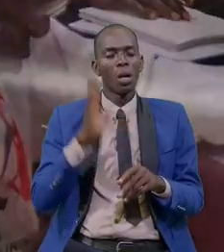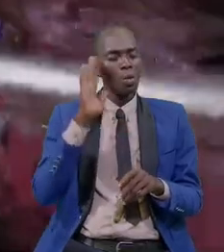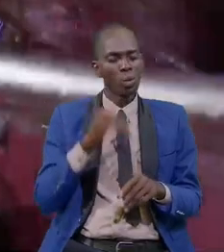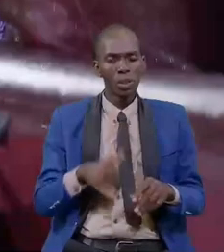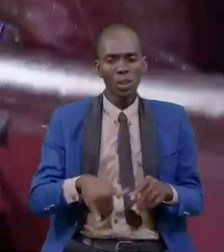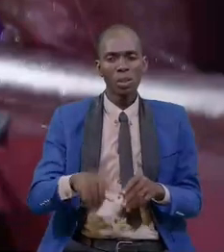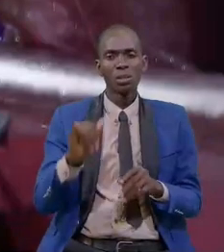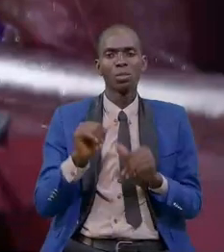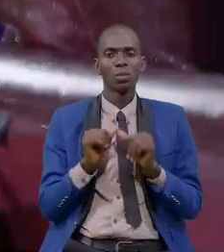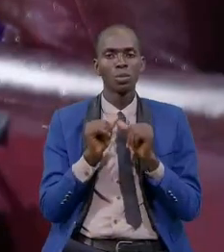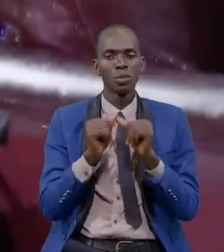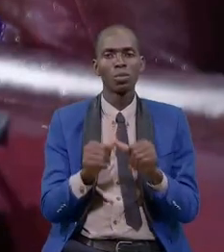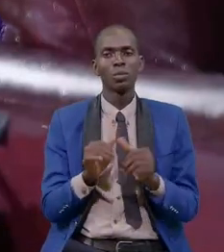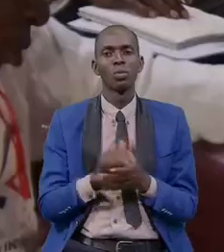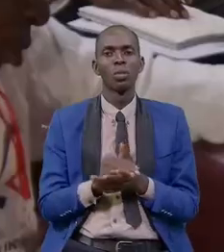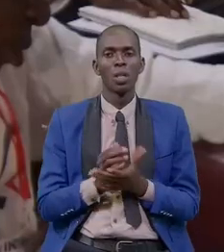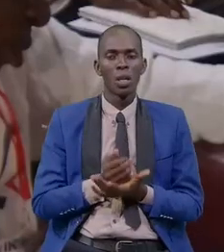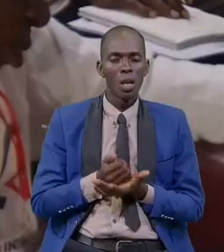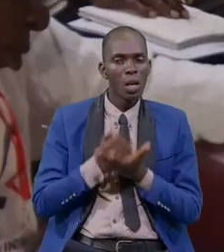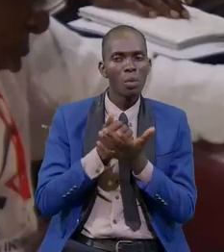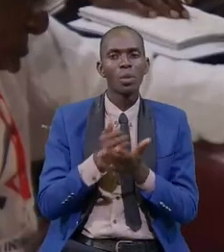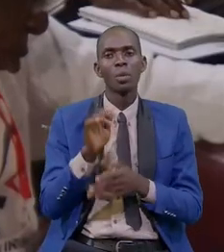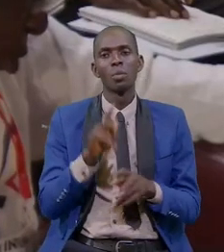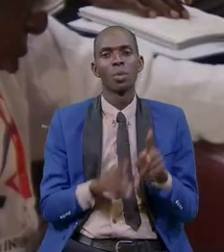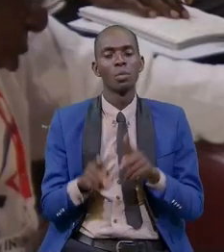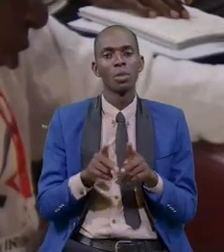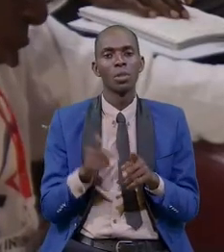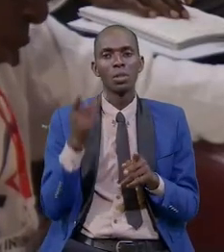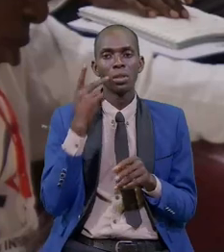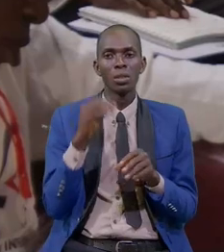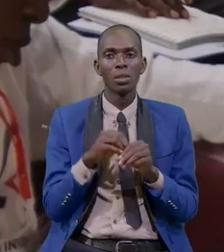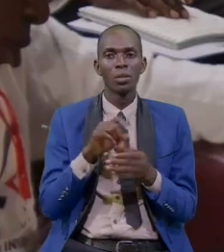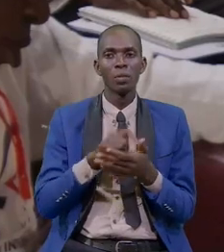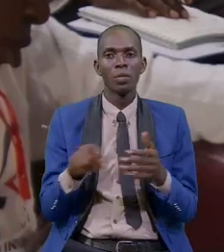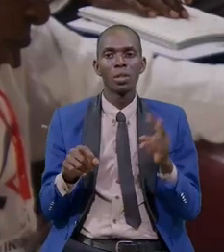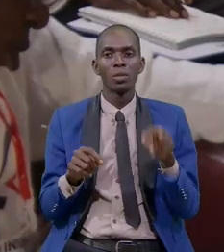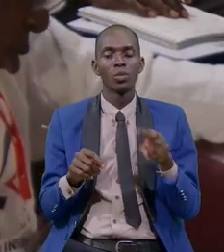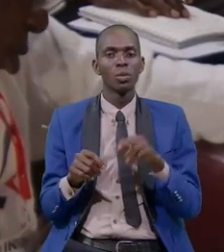vais aider les gens. Les gens qui sont touchés, les gens qui sont blessés.